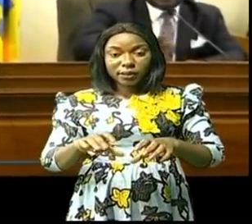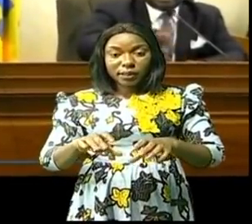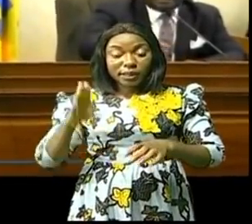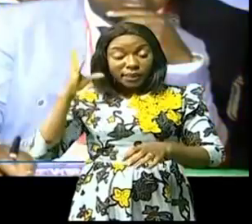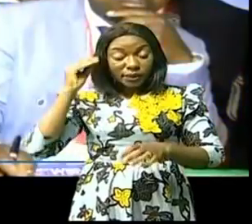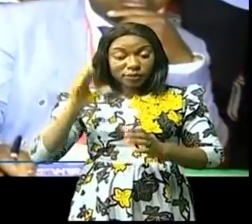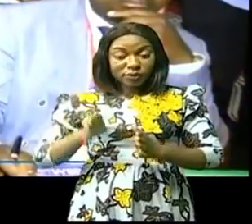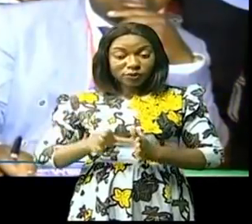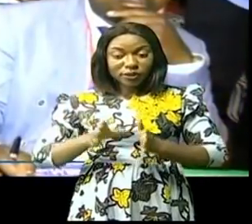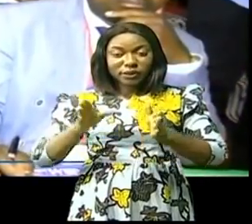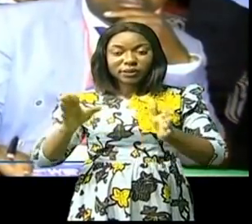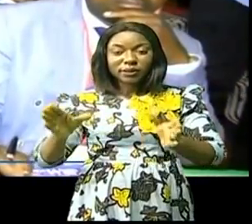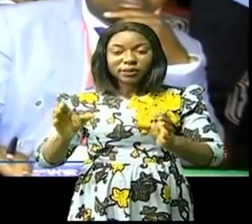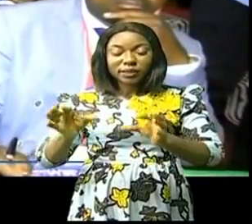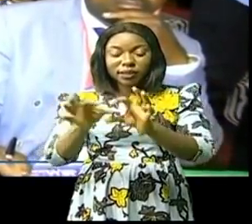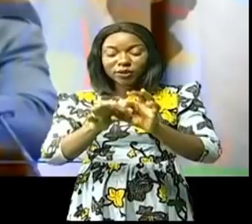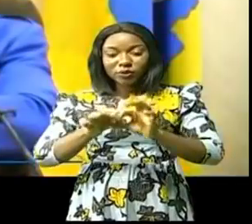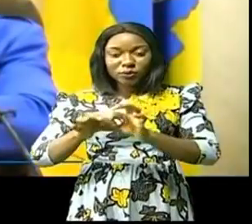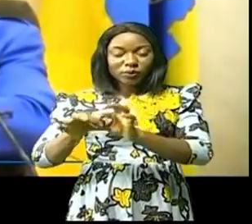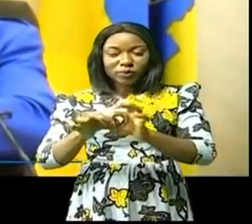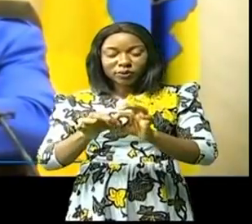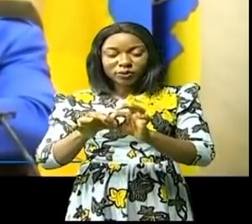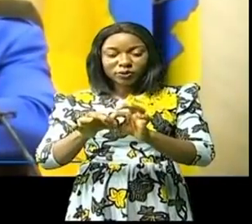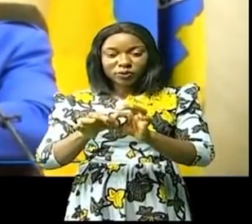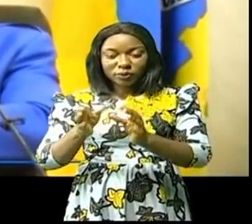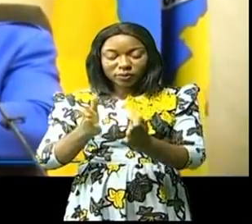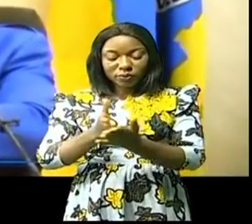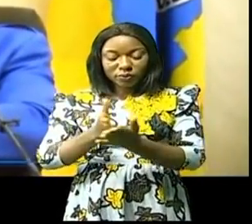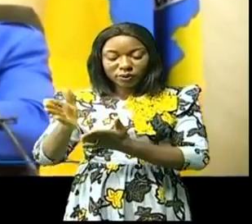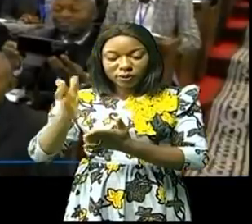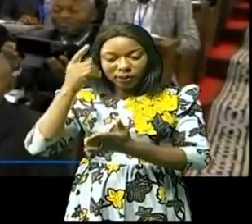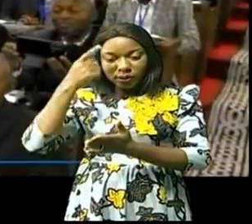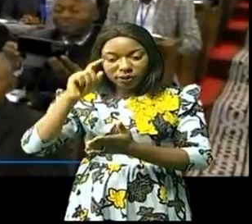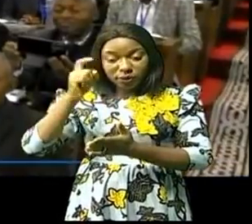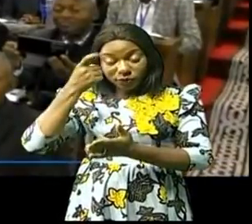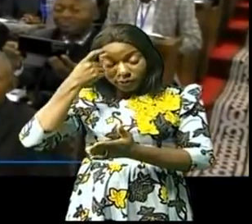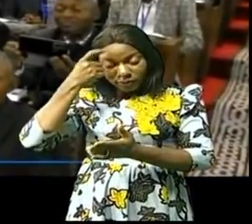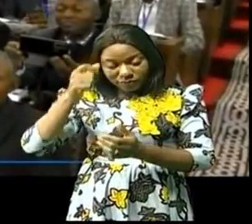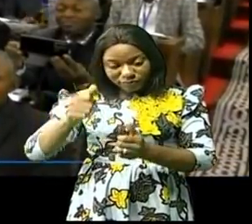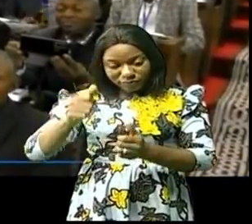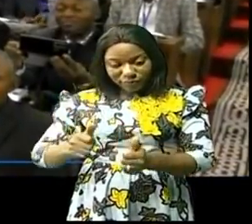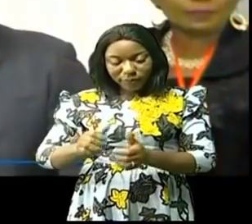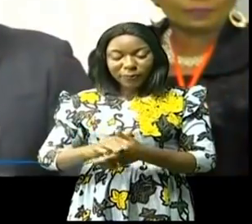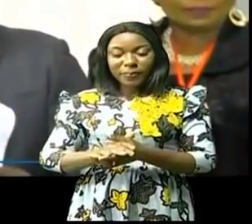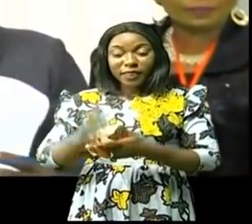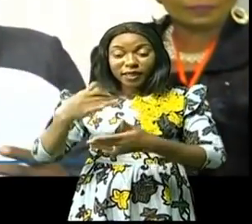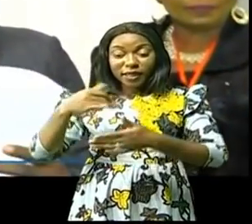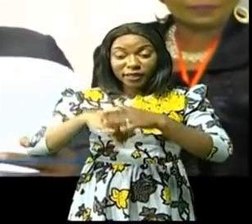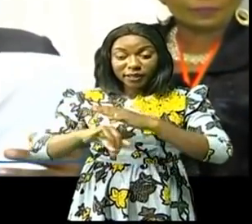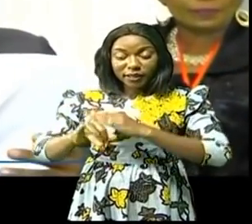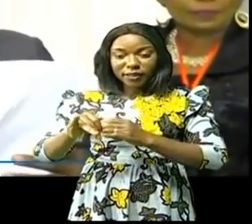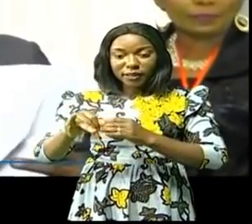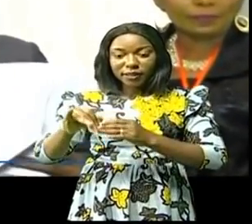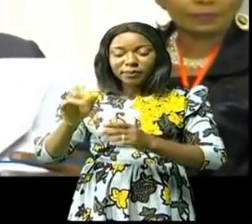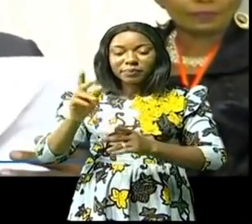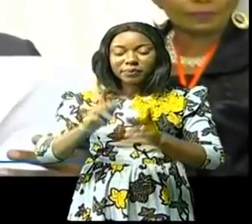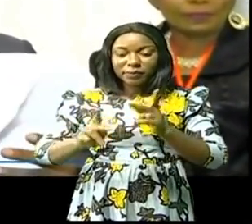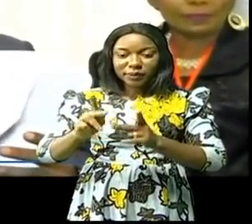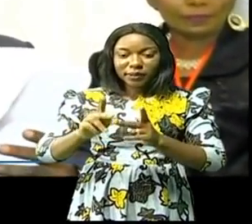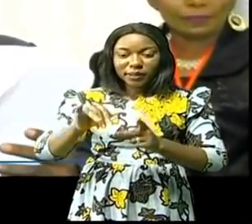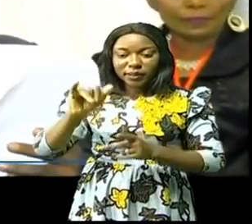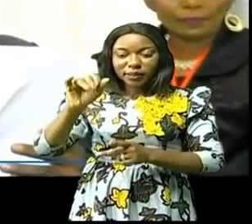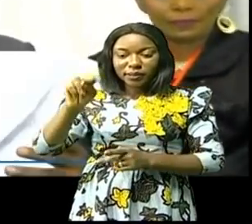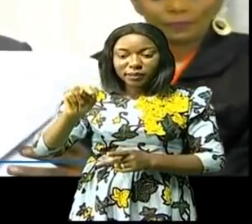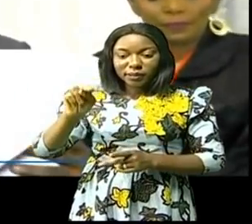des finances dans une collaboration étroite pour une bonne gouvernance. L'intersyndicale nationale de l'administration publique, l'INAP,